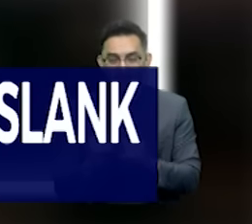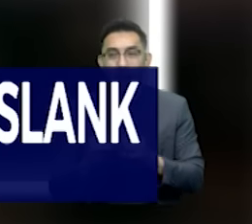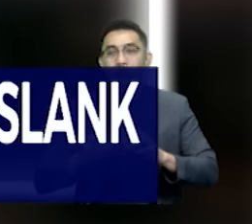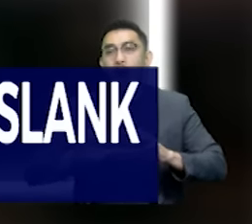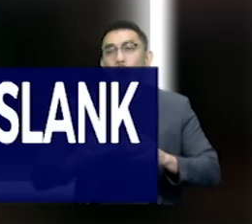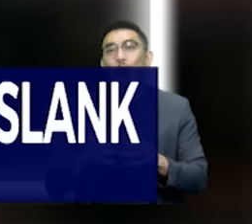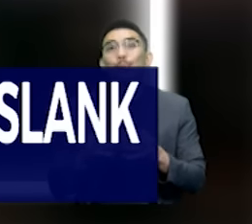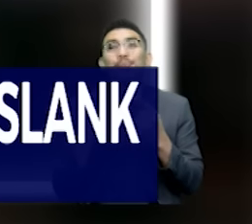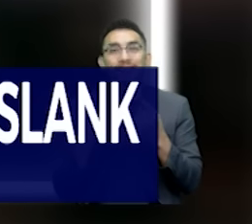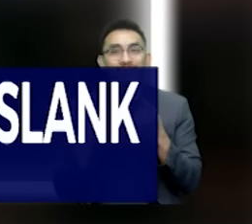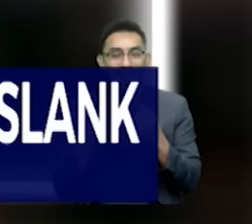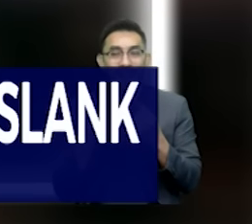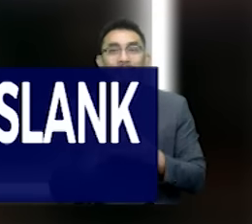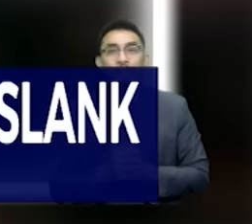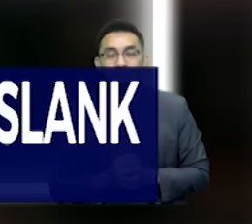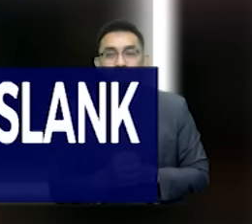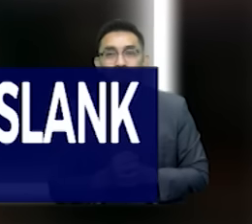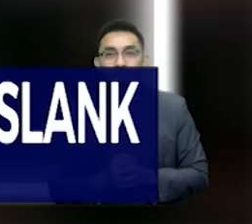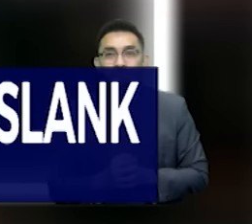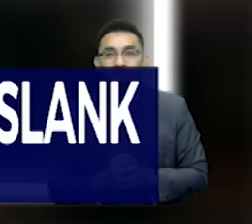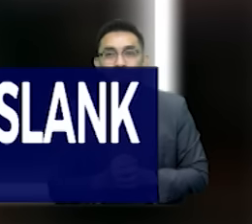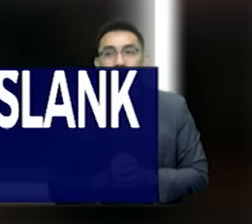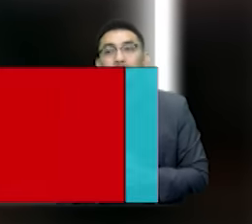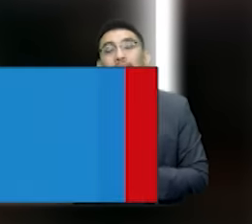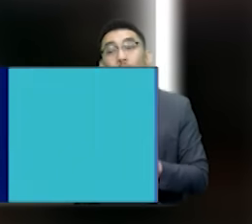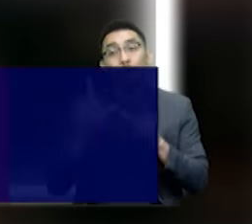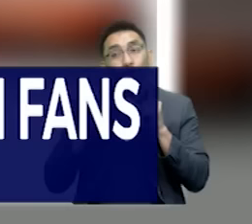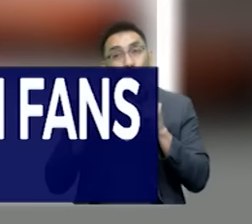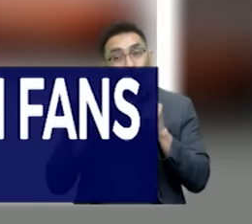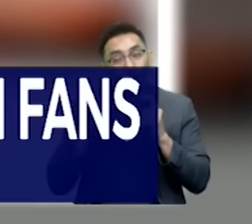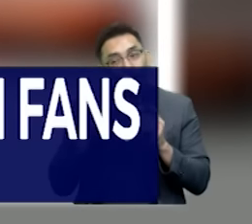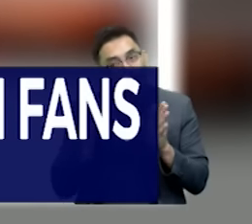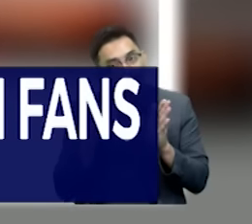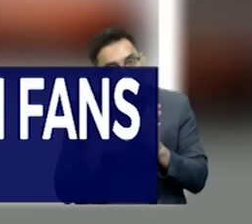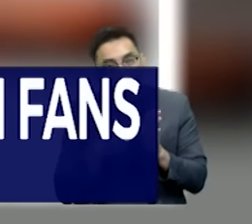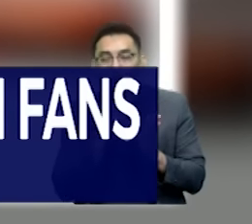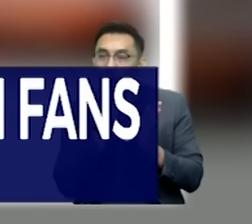Ivan. Momen ini dinilai syarat makna dukungan Slank untuk Ganjar Mahfud.